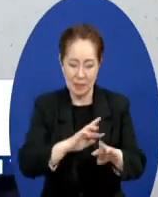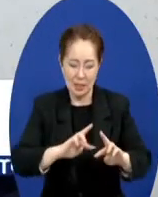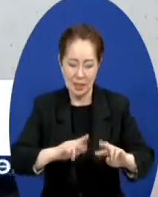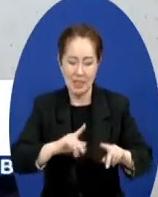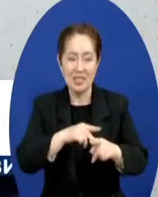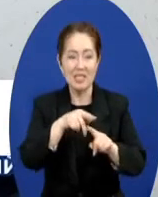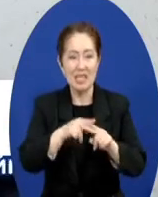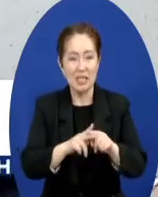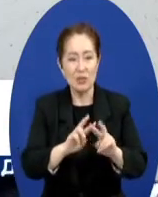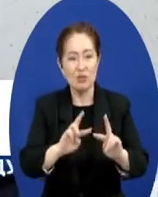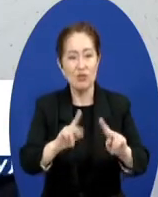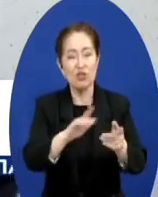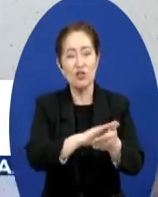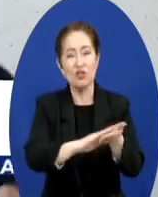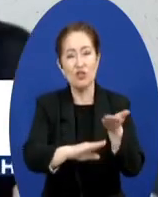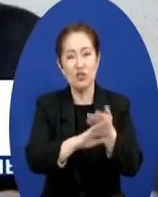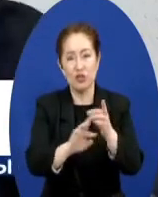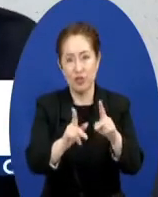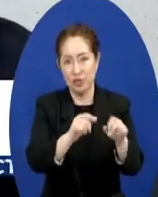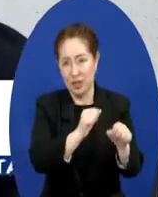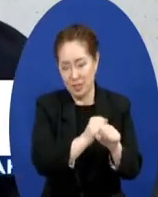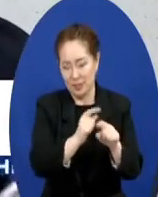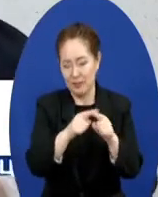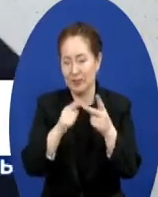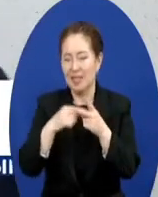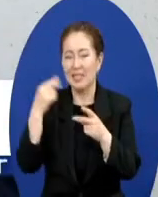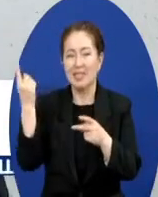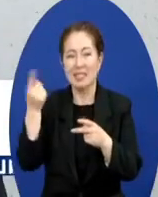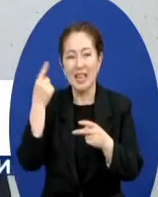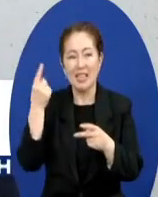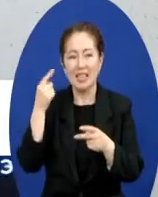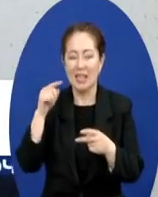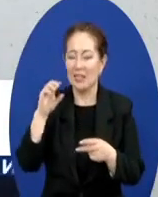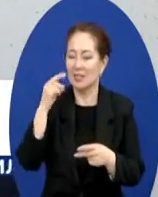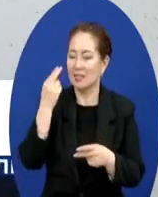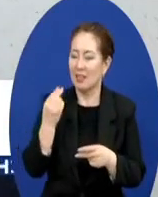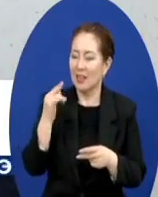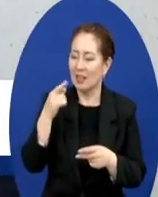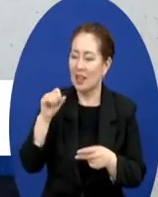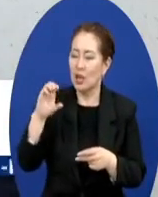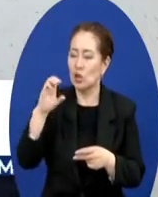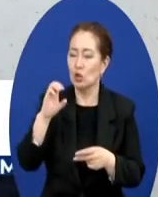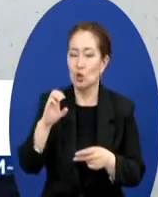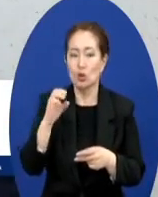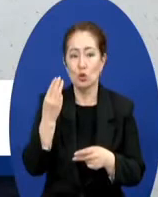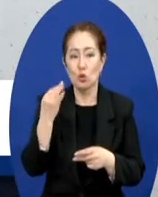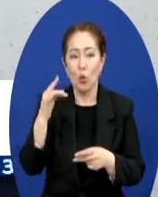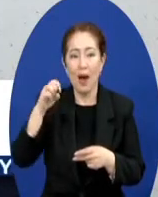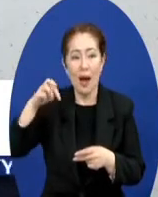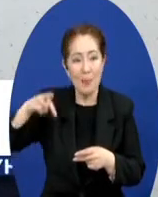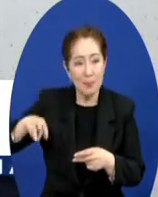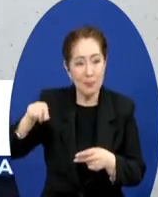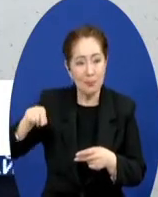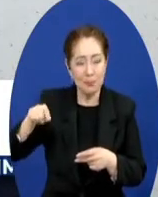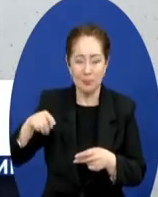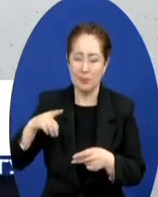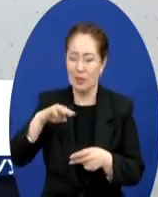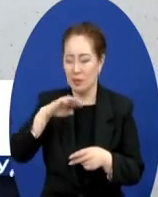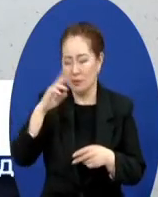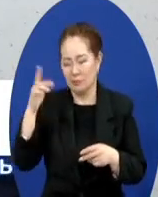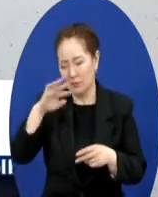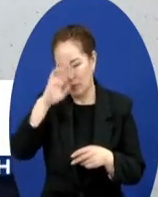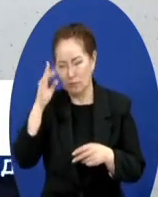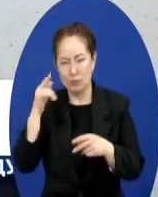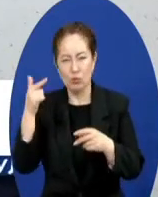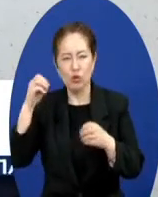шинжилгээний ажлууд нэлээд орж ирдэг. Амун цахилгааны шугам одоо шинэ ороолол шинэ ороолын шинэ бүсэд одоо